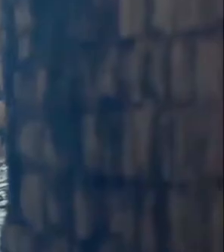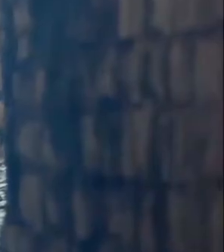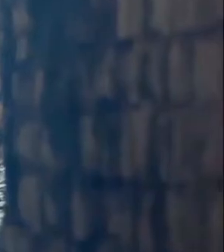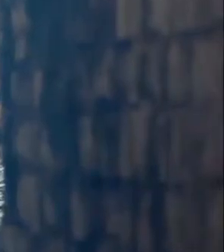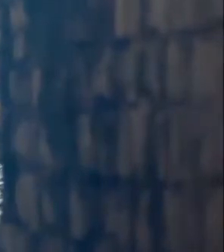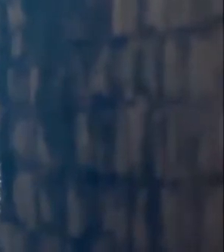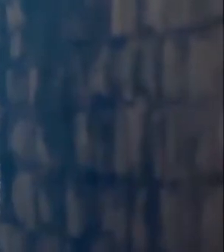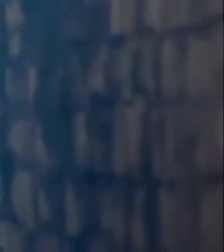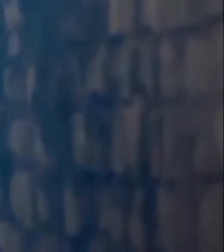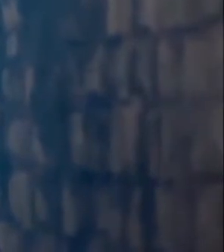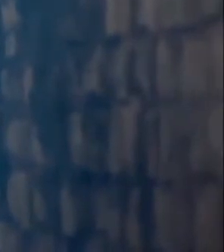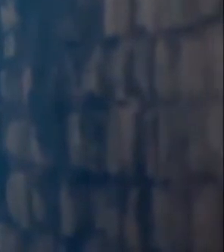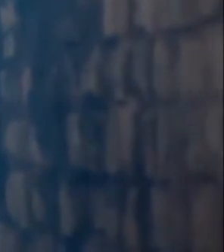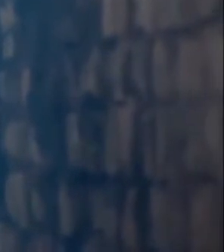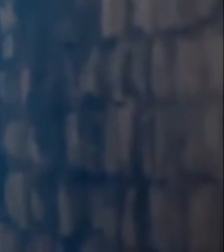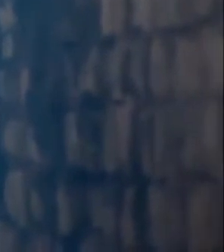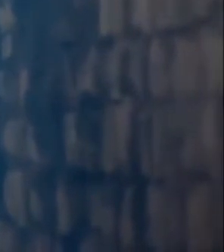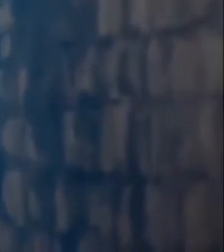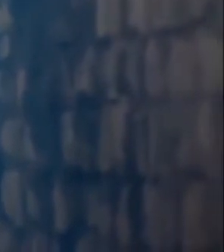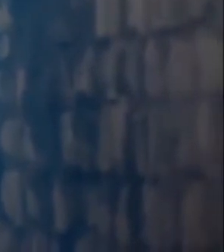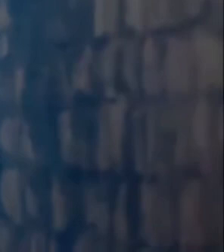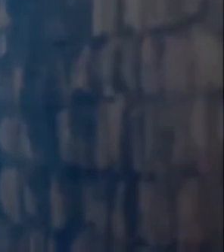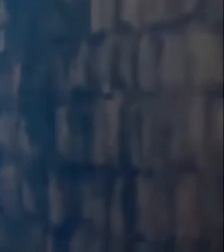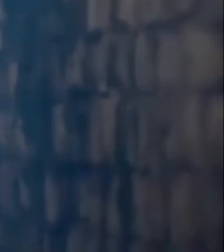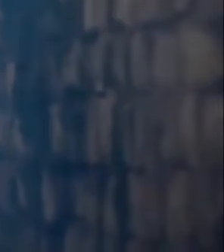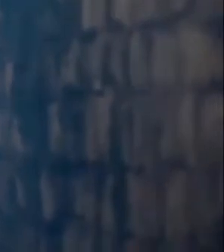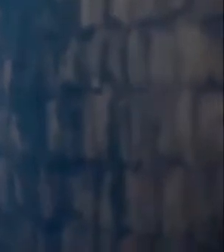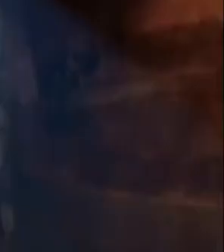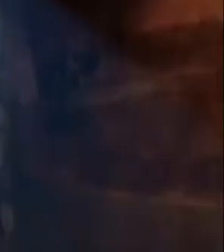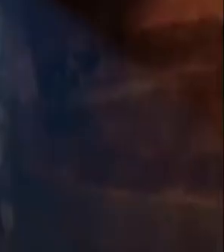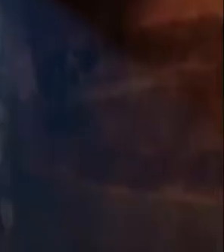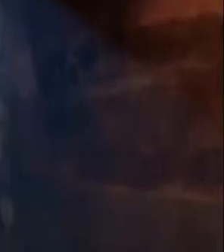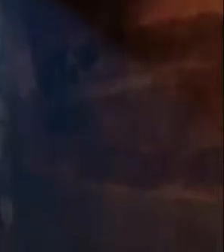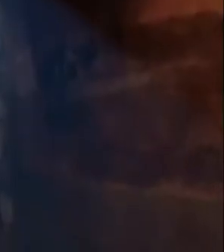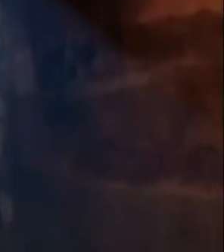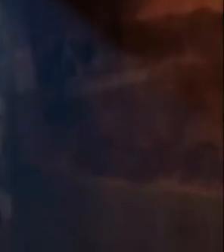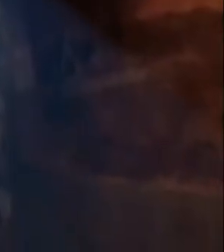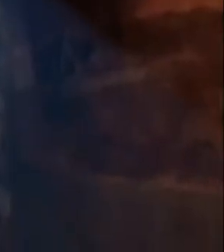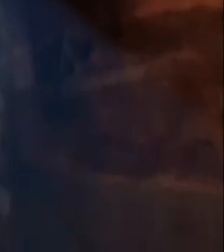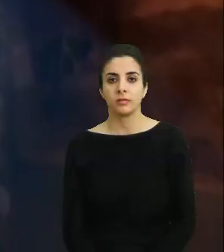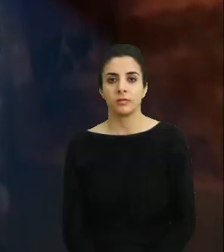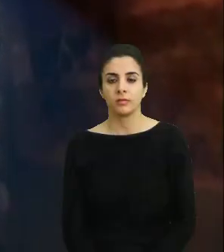Zehra ve Çalık sokakta yan yana yürüyorlar. Zehra'nın canı sıkkın, Çalık durgun.